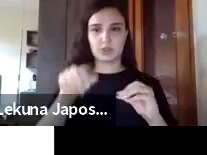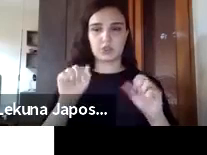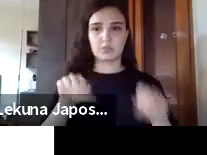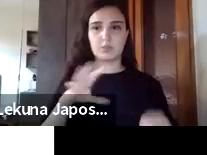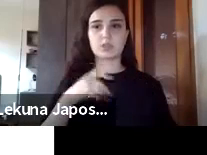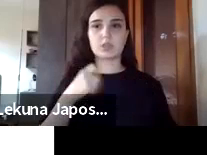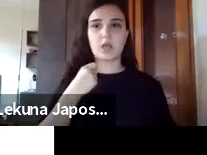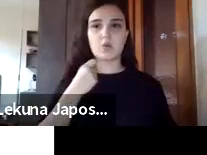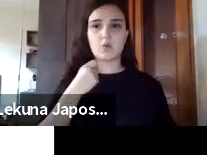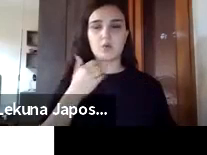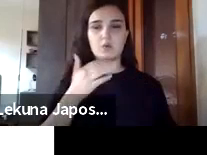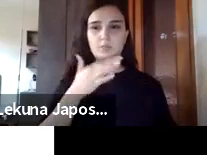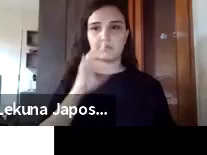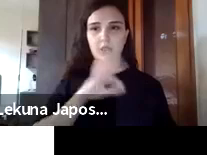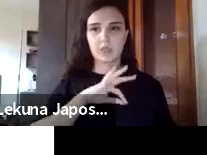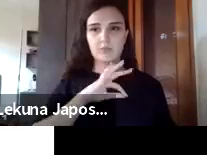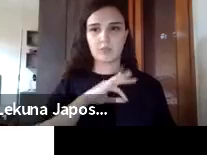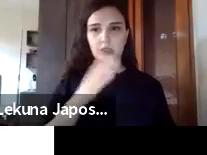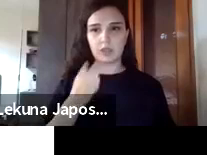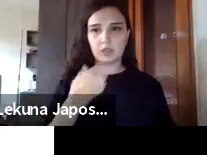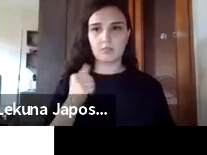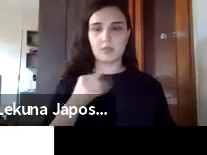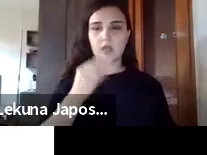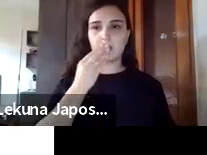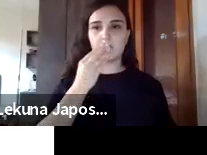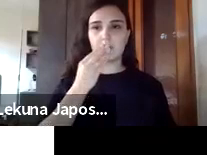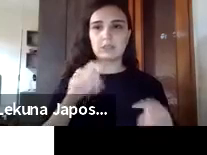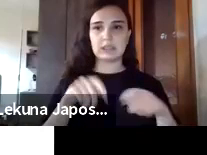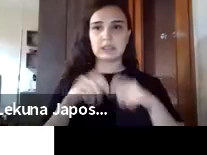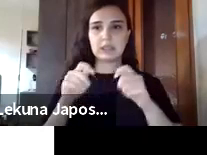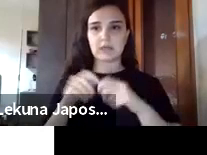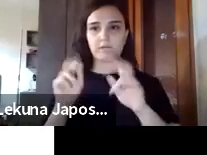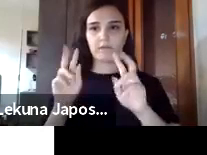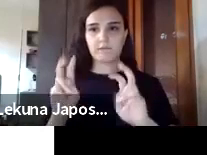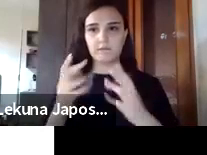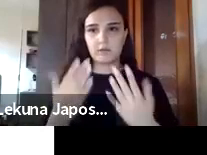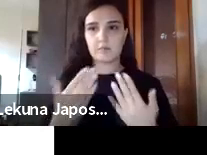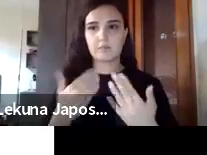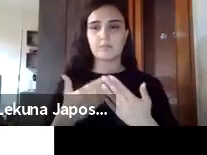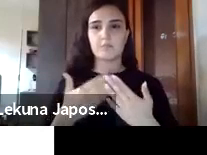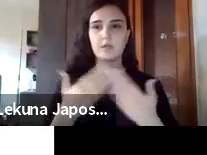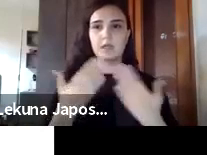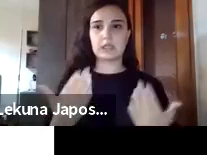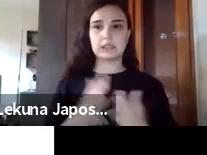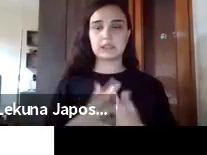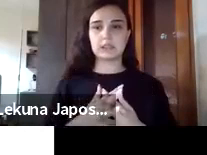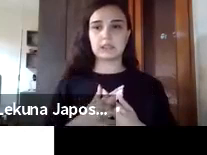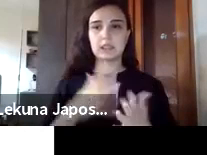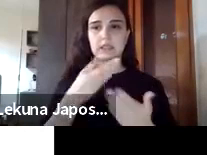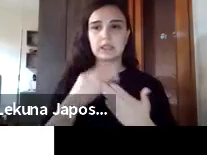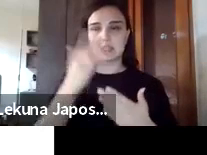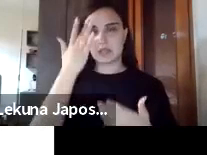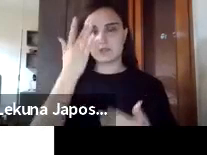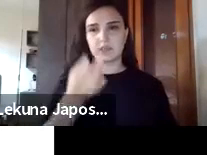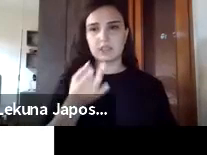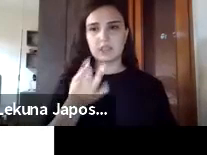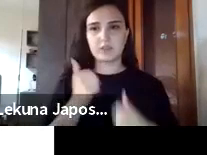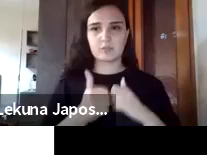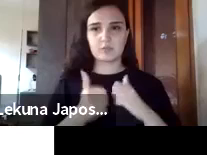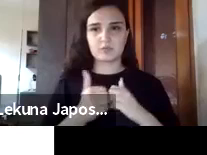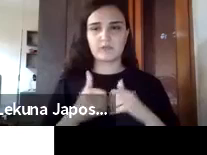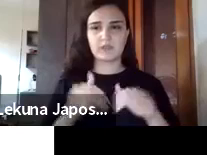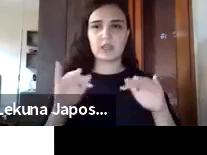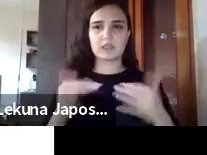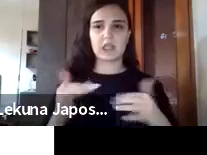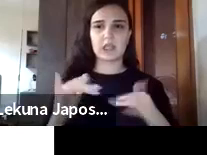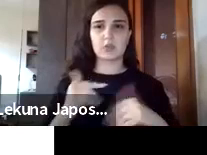ალკოჰოლის ჭარბი გამოყენება, კვებითი დარღვევები მაგალითად, ან ესეთი თავის ტკივილები მუდმივი,